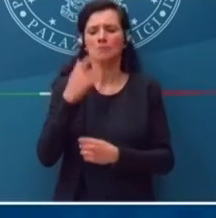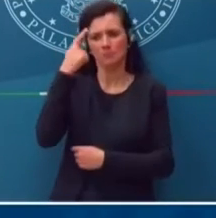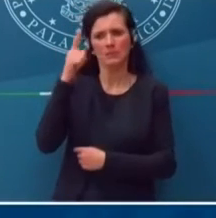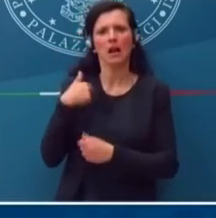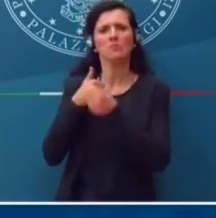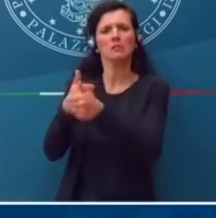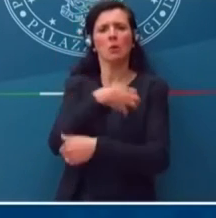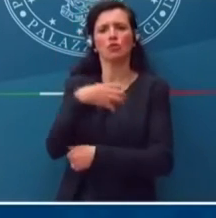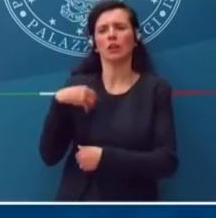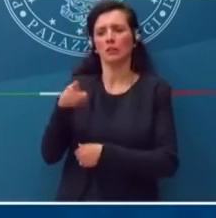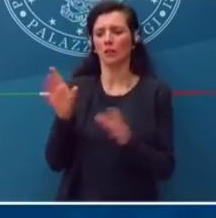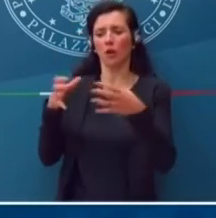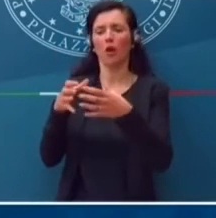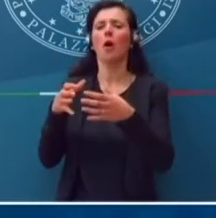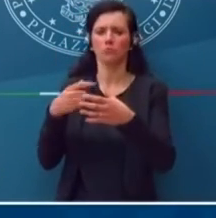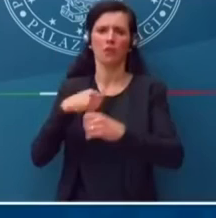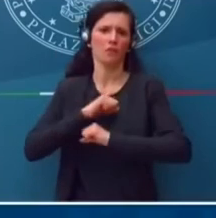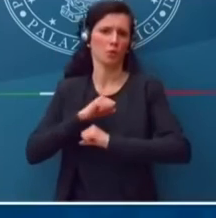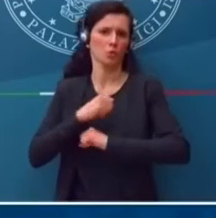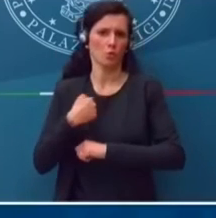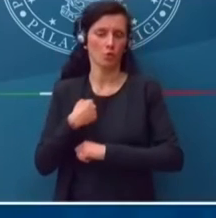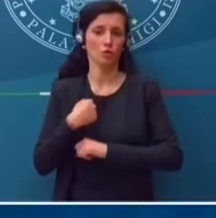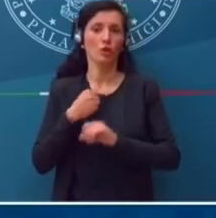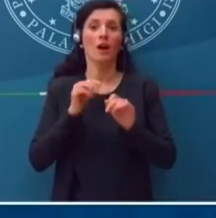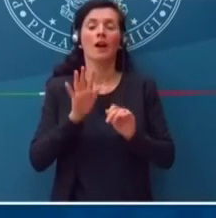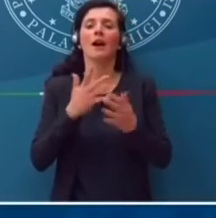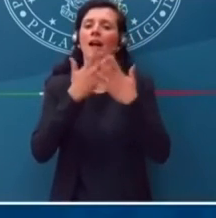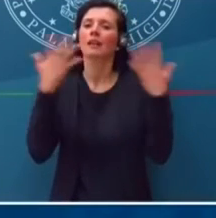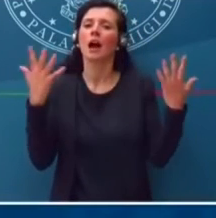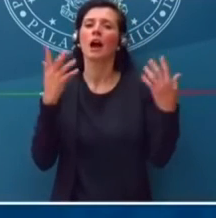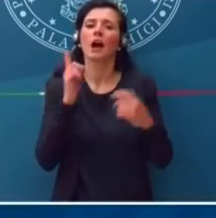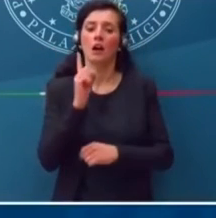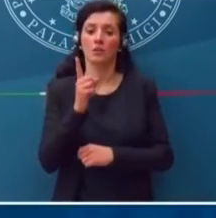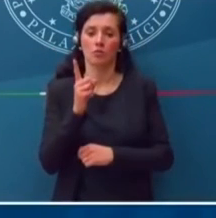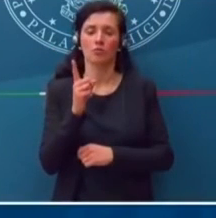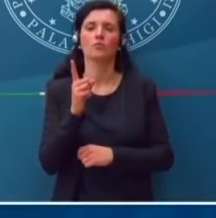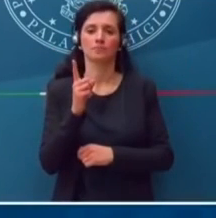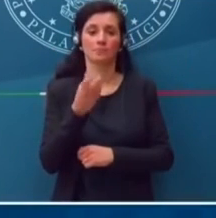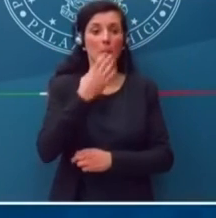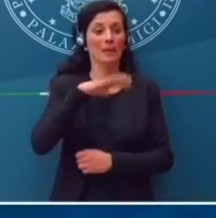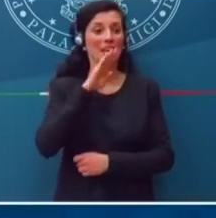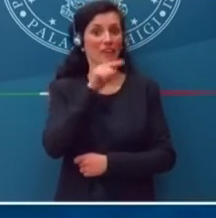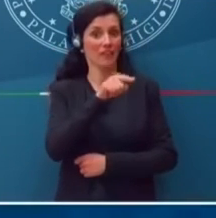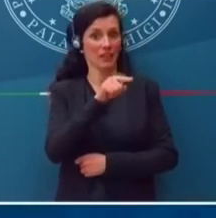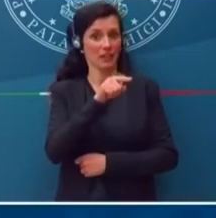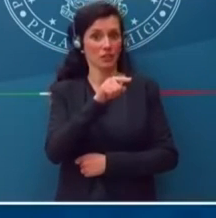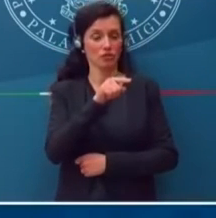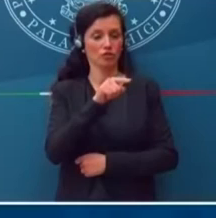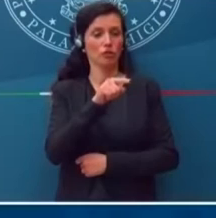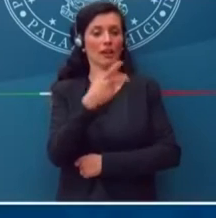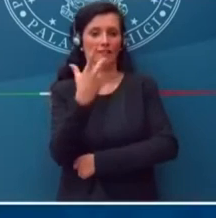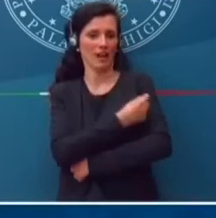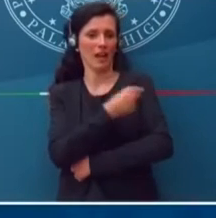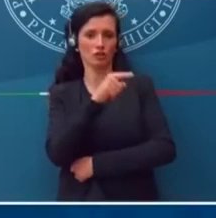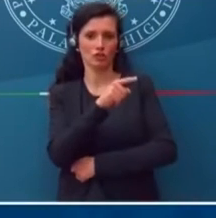scelte, ma è chiaro che comunque che il bilancio tra i benefici derivanti dalla vaccinazione e